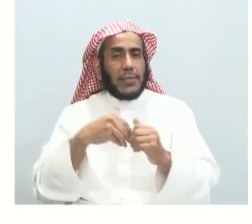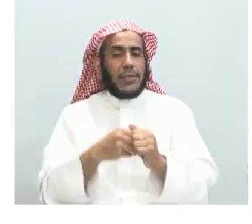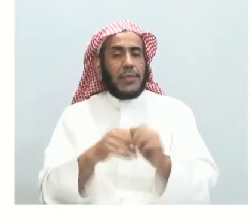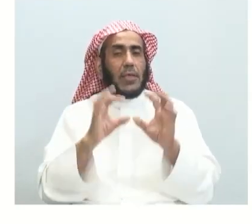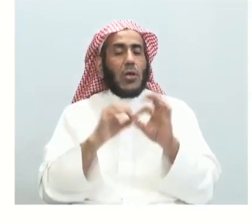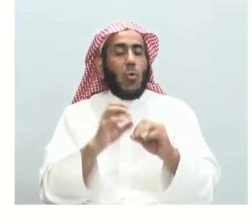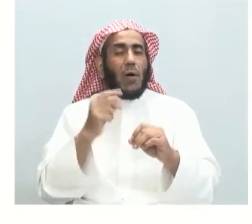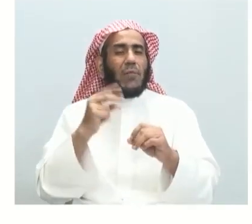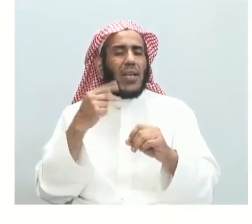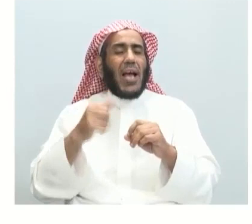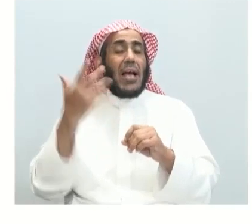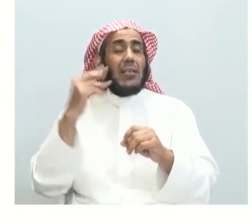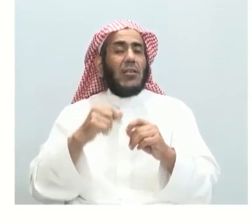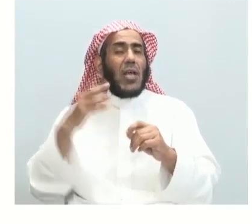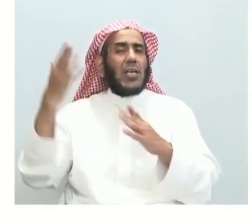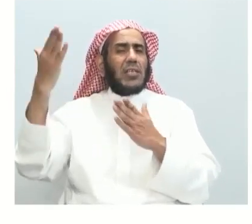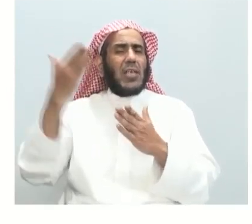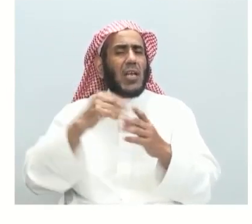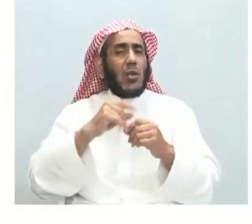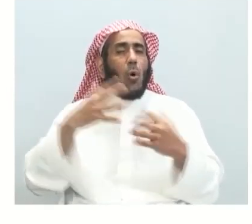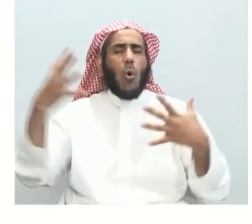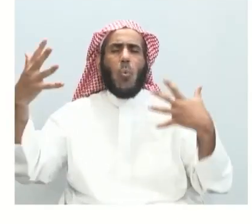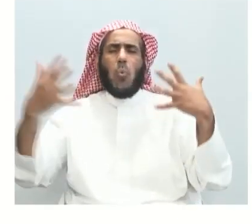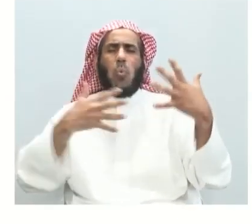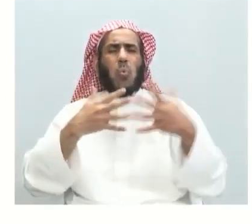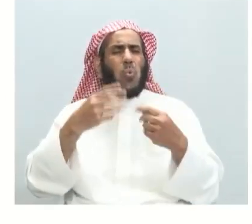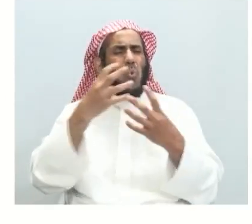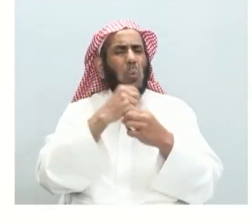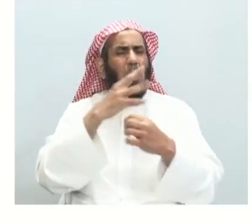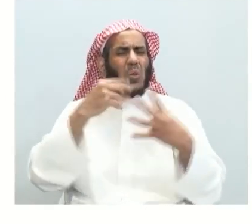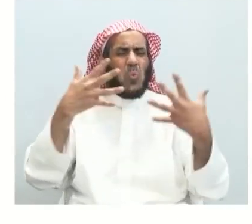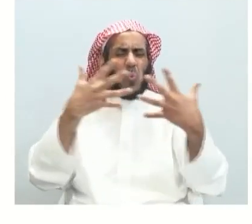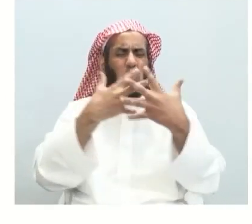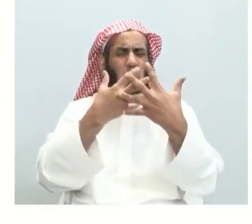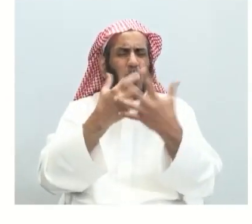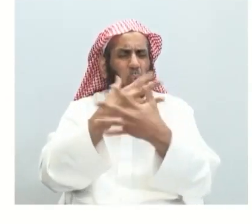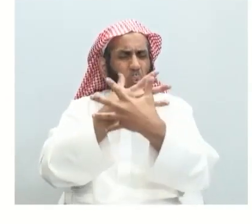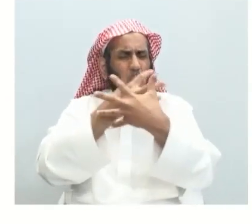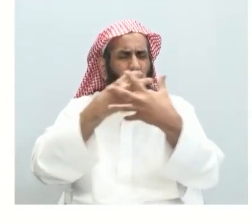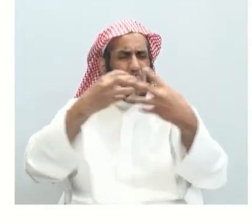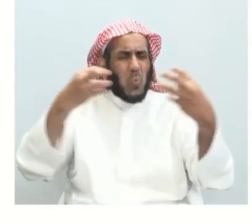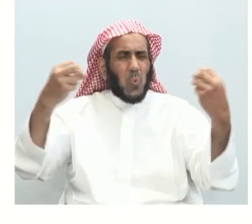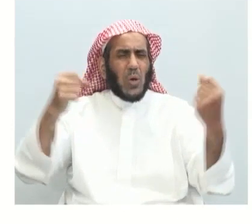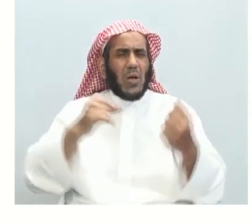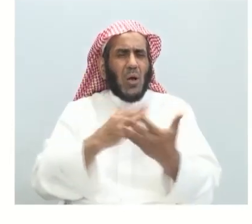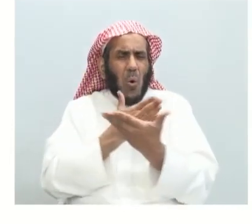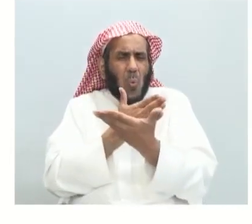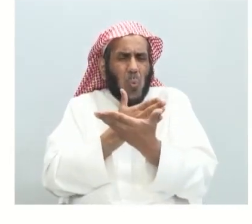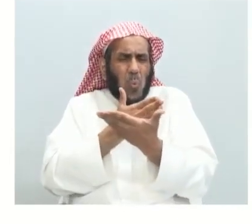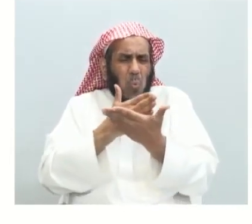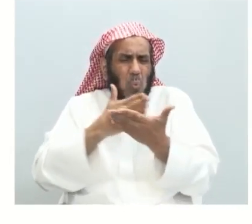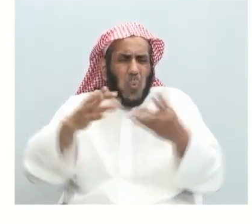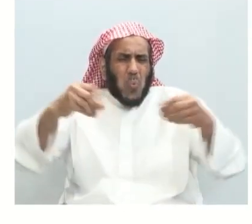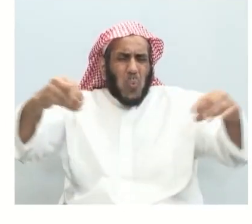وفي عاد اذ ارسلنا عليهم الريح العقيم ما تذر من شيء اتت عليه الا جعلته